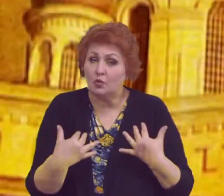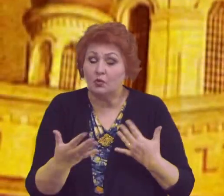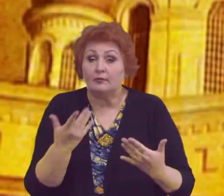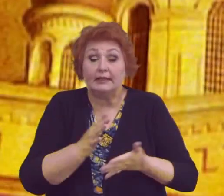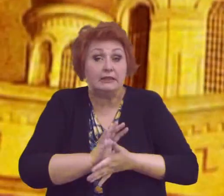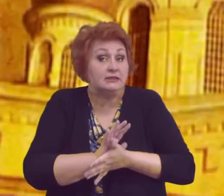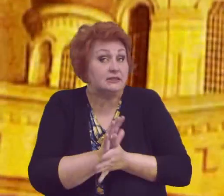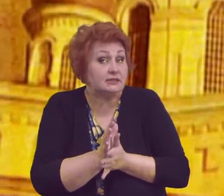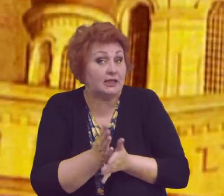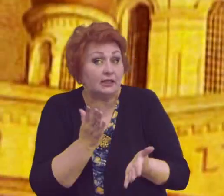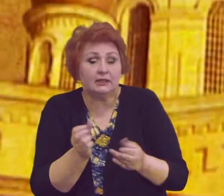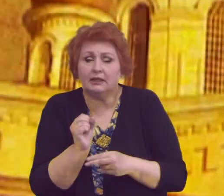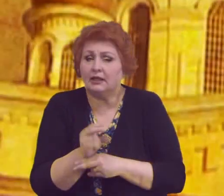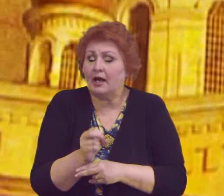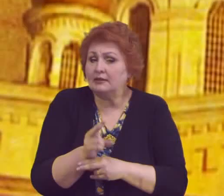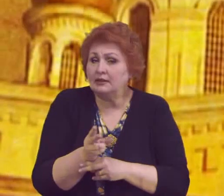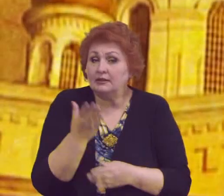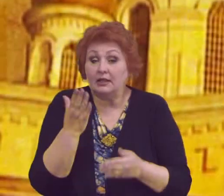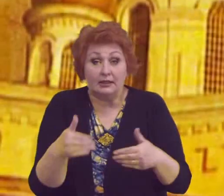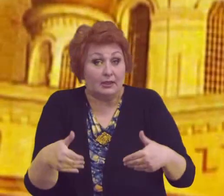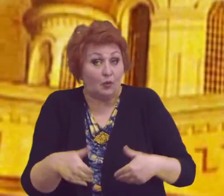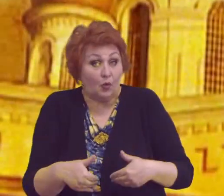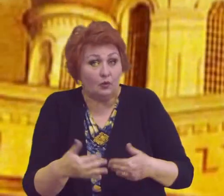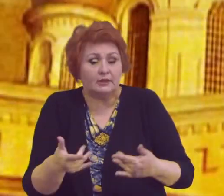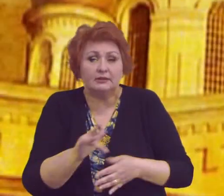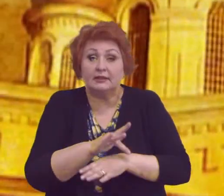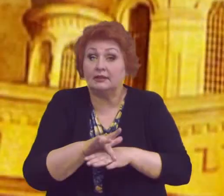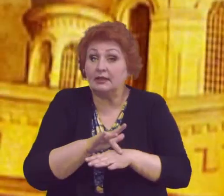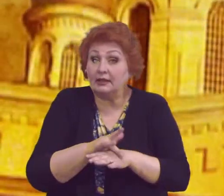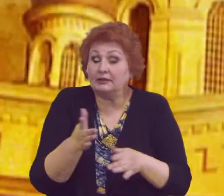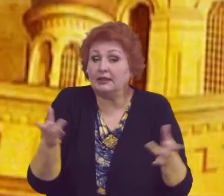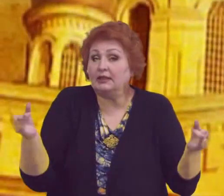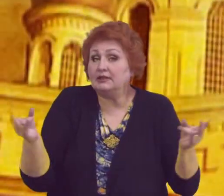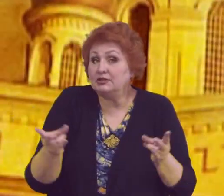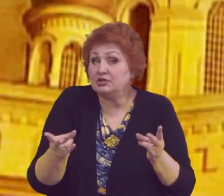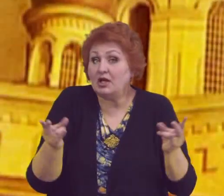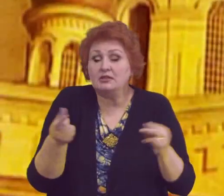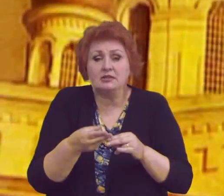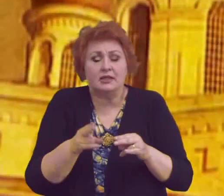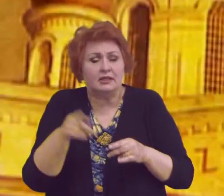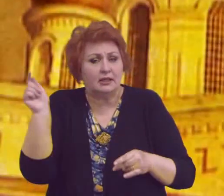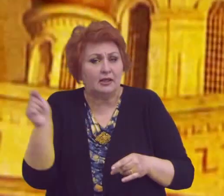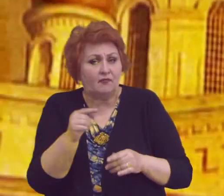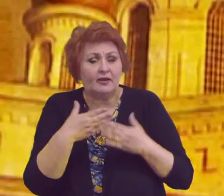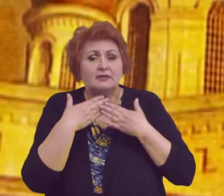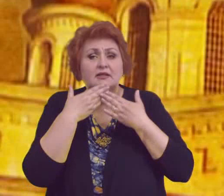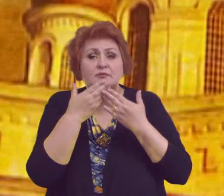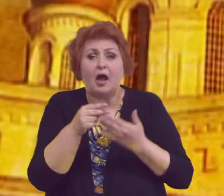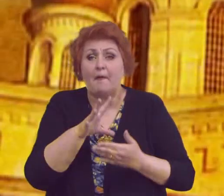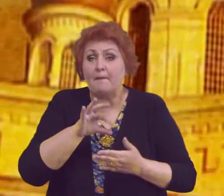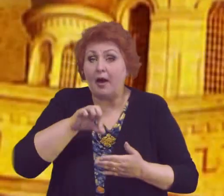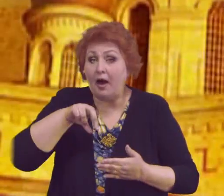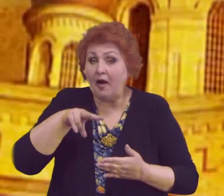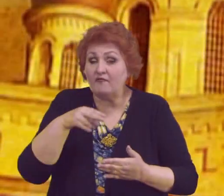Или теснота, или гонение, или голод, или нагота, или беда, или меч, спрашивает апостол Павел